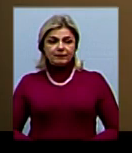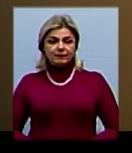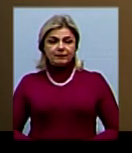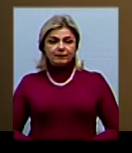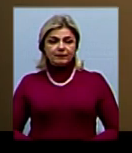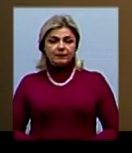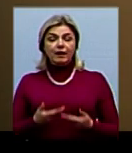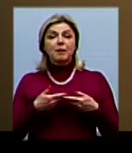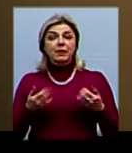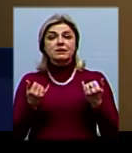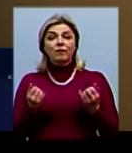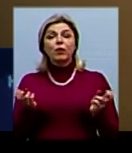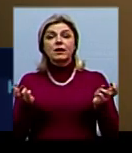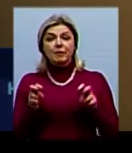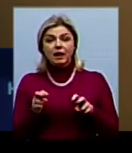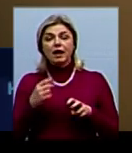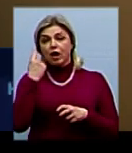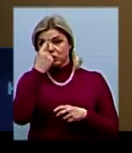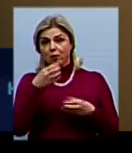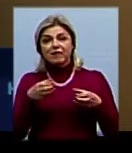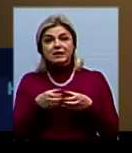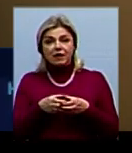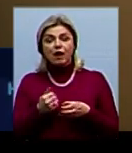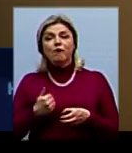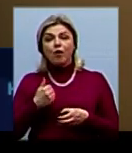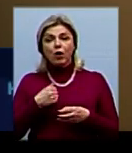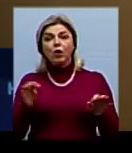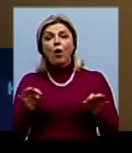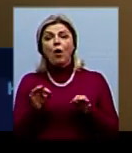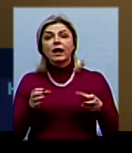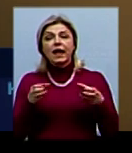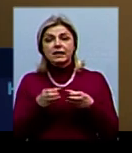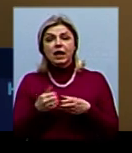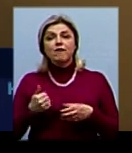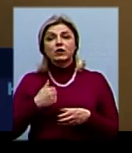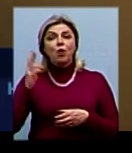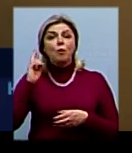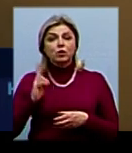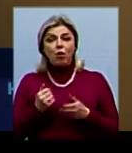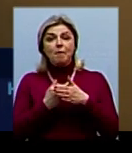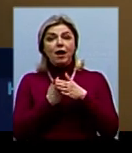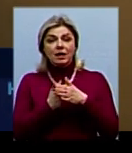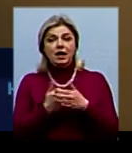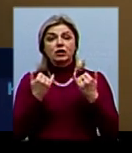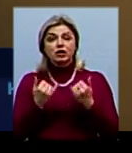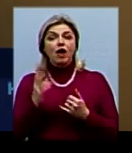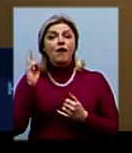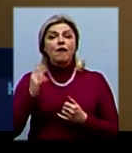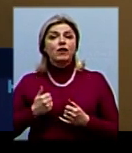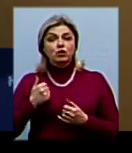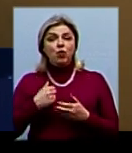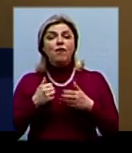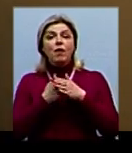Ми сьогодні прибули в мій особовий склад військового оркестру Південної військово-морської бази. Наразі вже військово-морська база «Схід» у